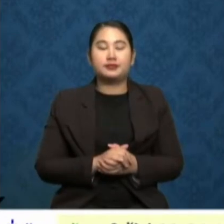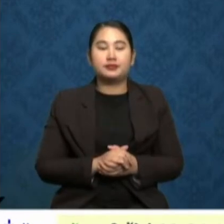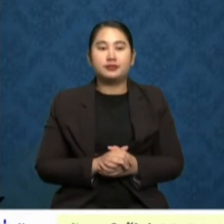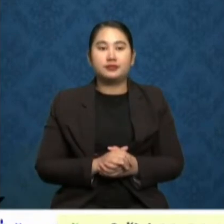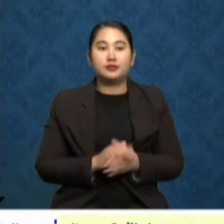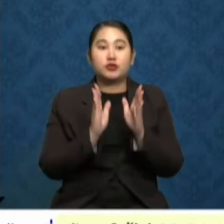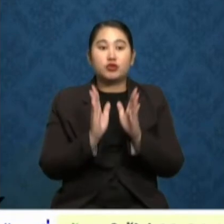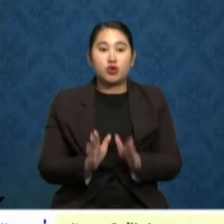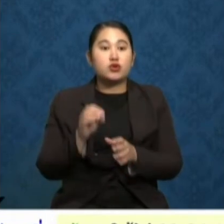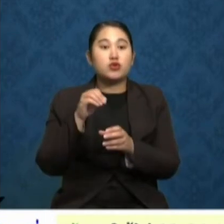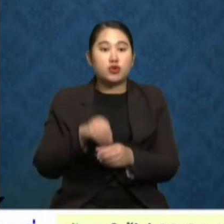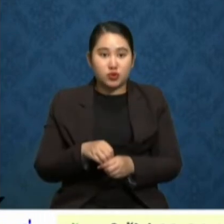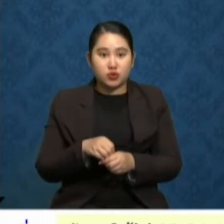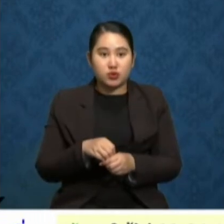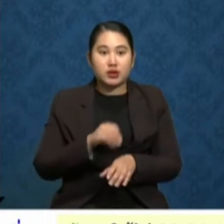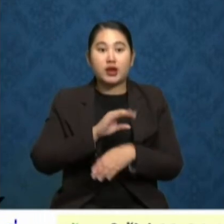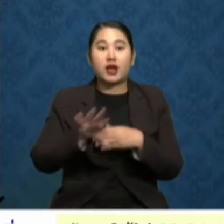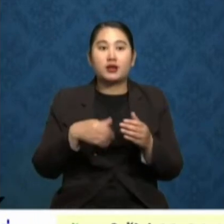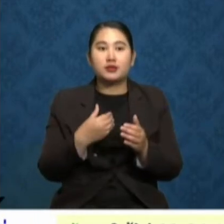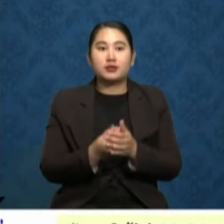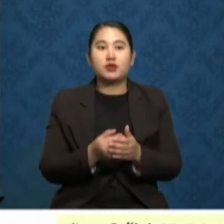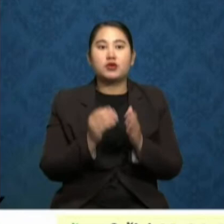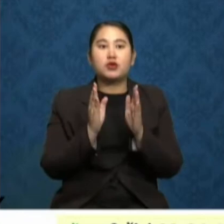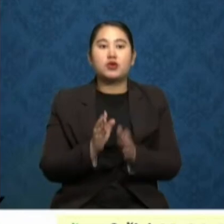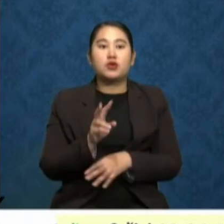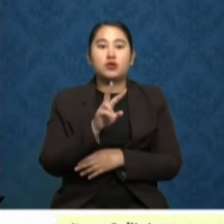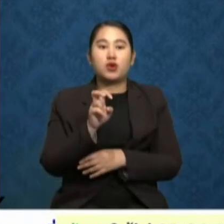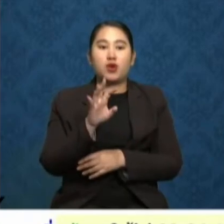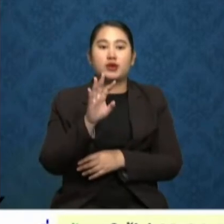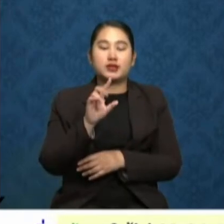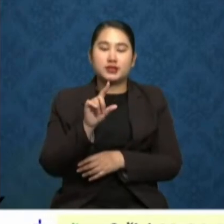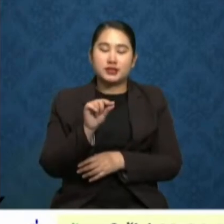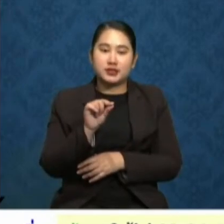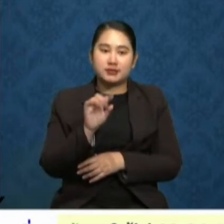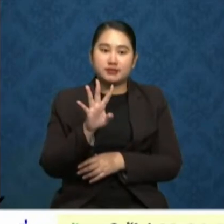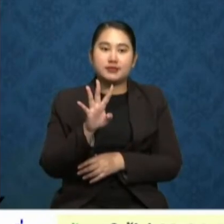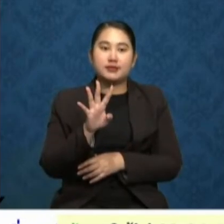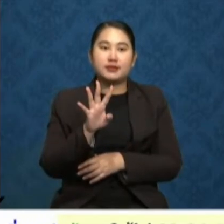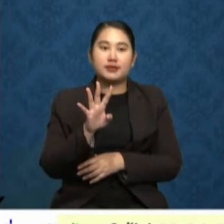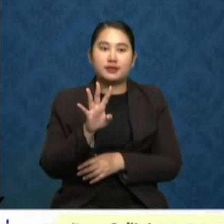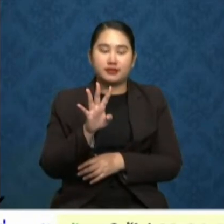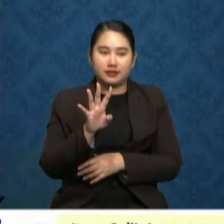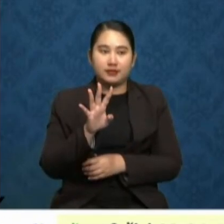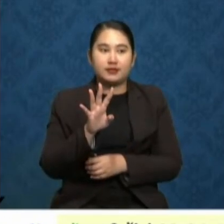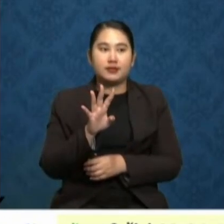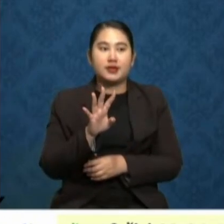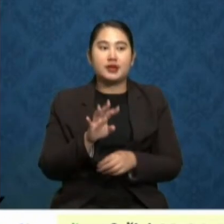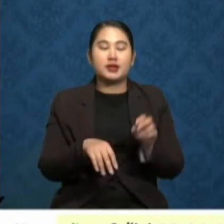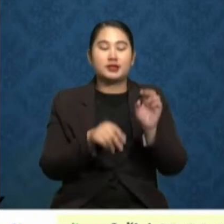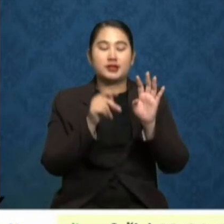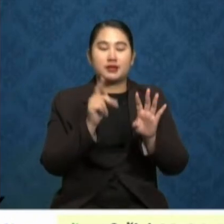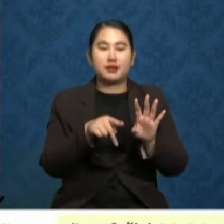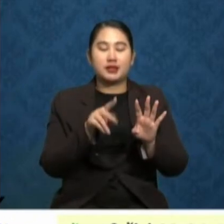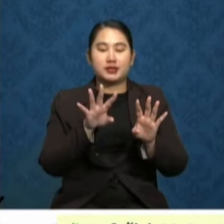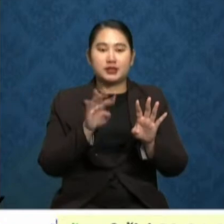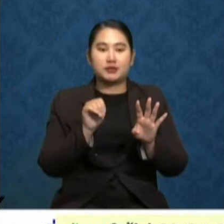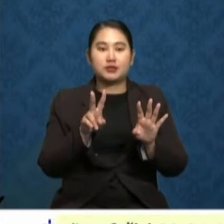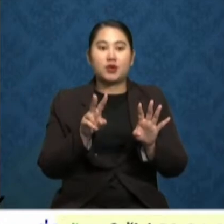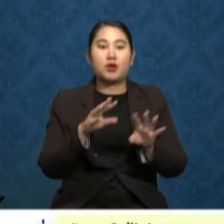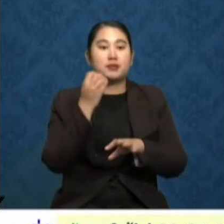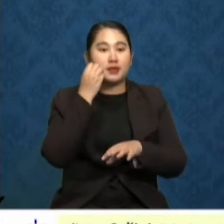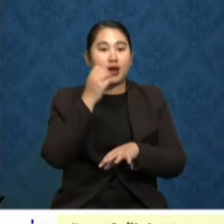มีรกษดอนอาศัยอยใพ้นที่ป่าอนุรกษทั้หม 220 ปี224 ป่าอนุรักษ์042 หมู่บ้าน